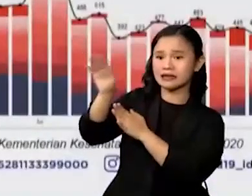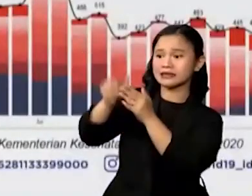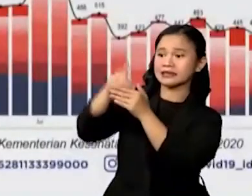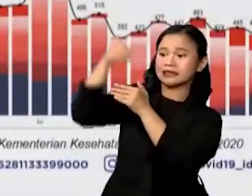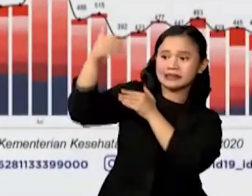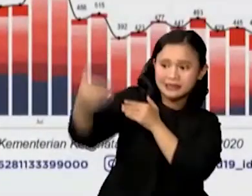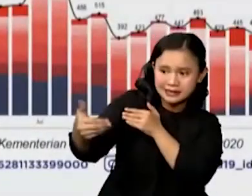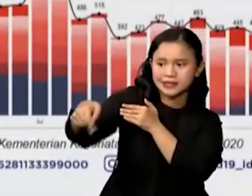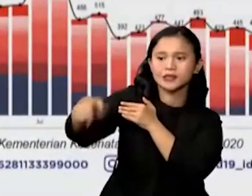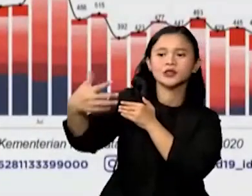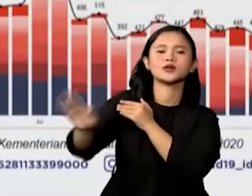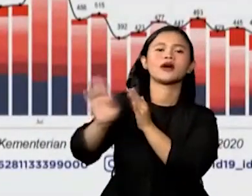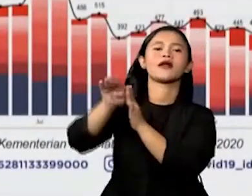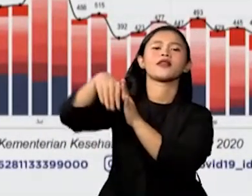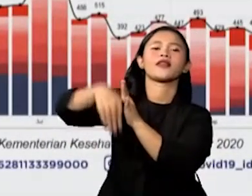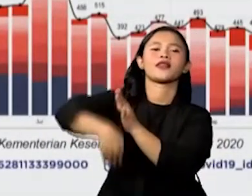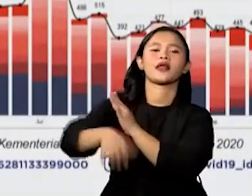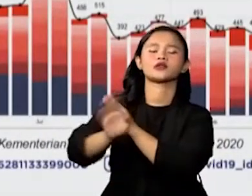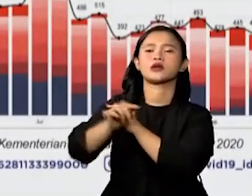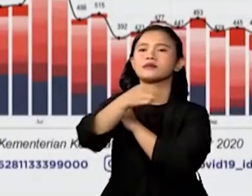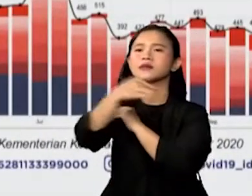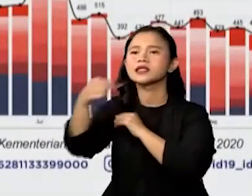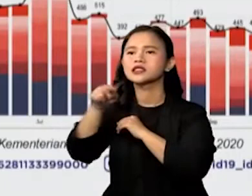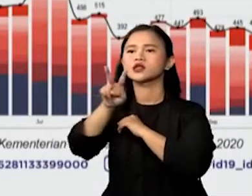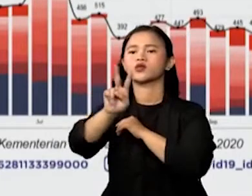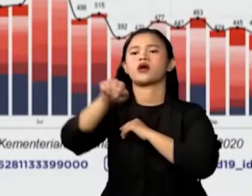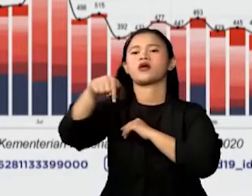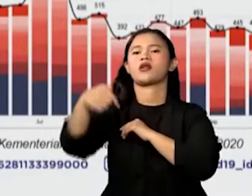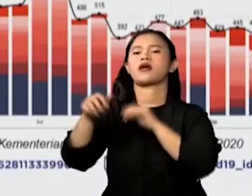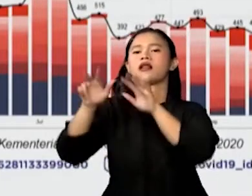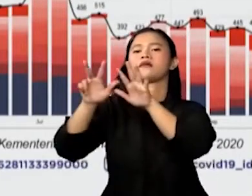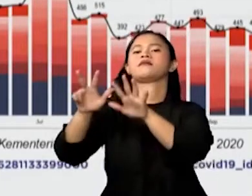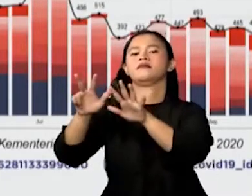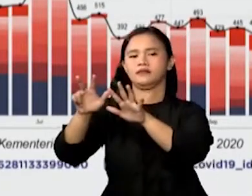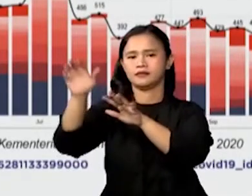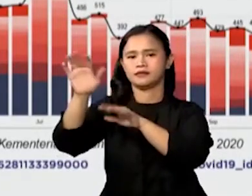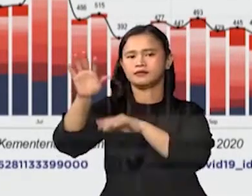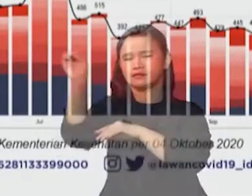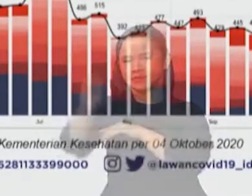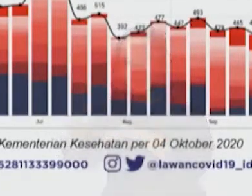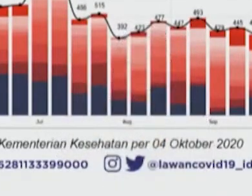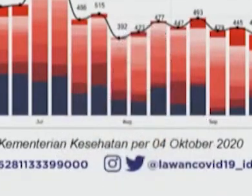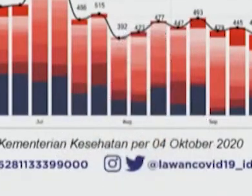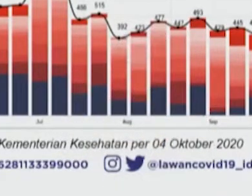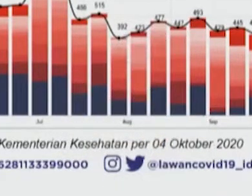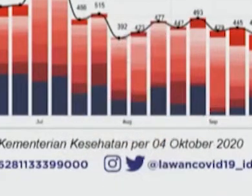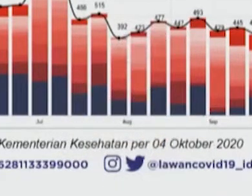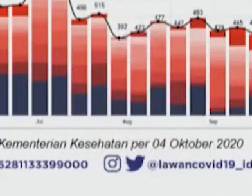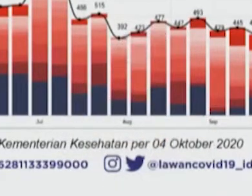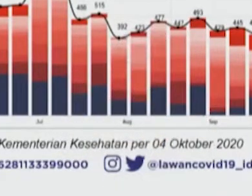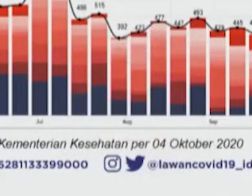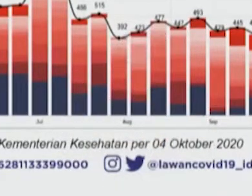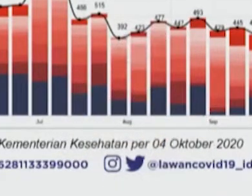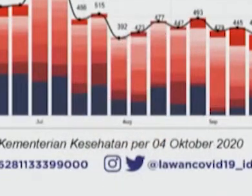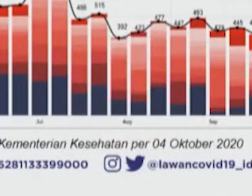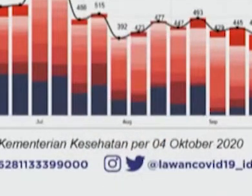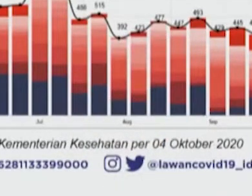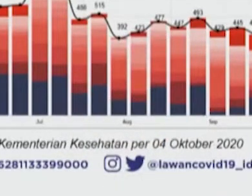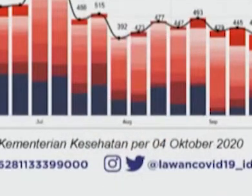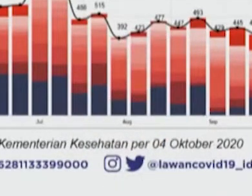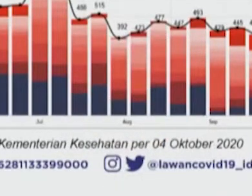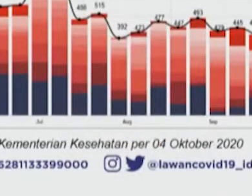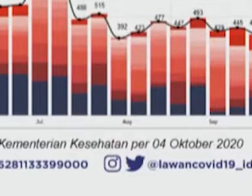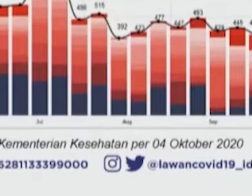pekan terakhir ini dia sudah turun di angka minus 28,5%. Kemungkinan kemarin memang sudah banyak juga terbentuk